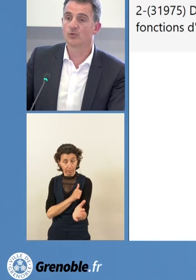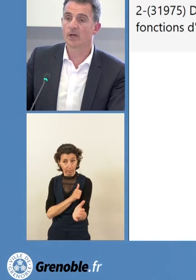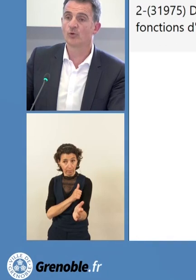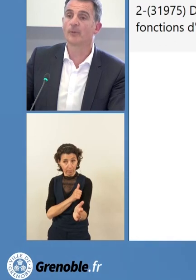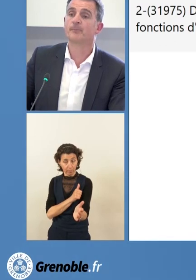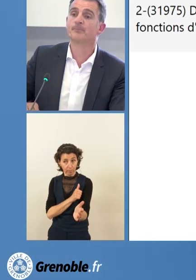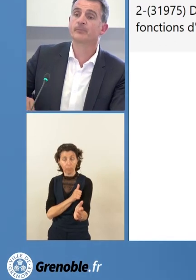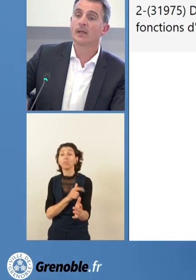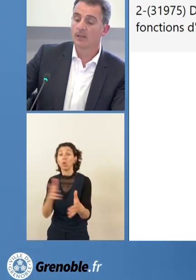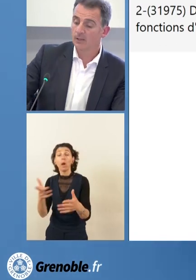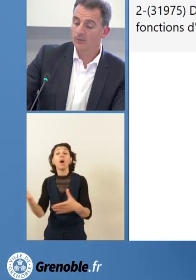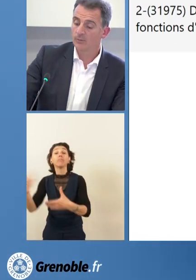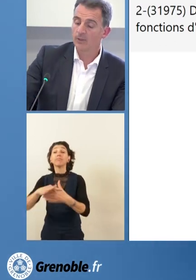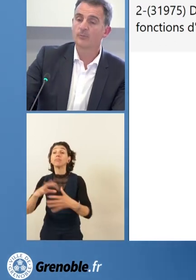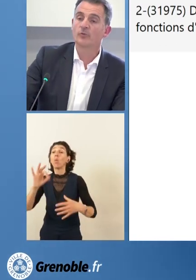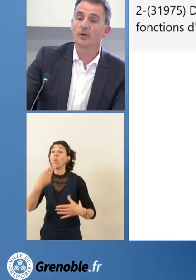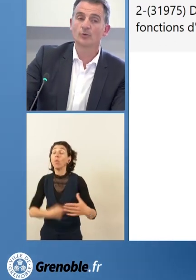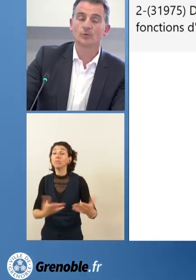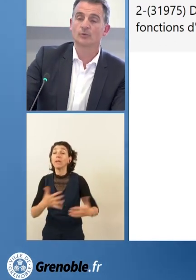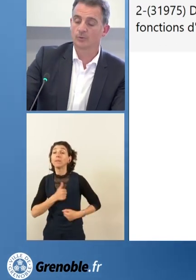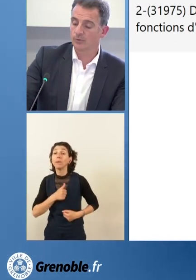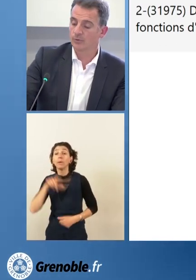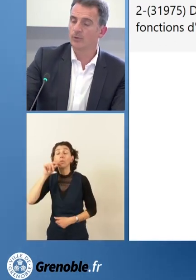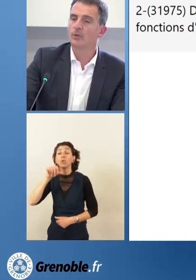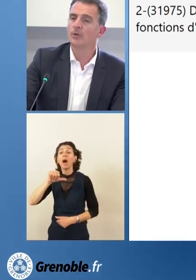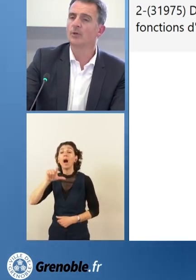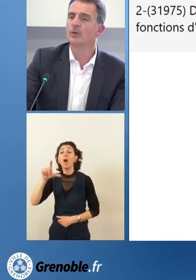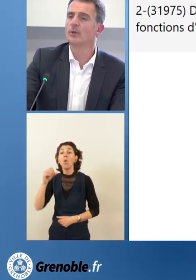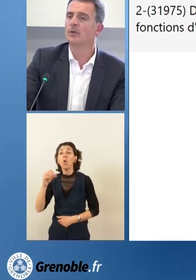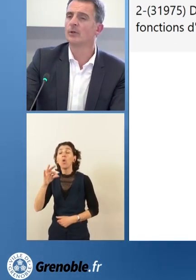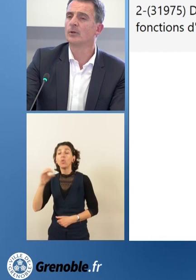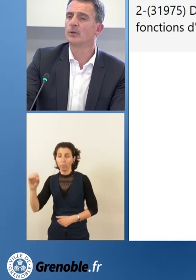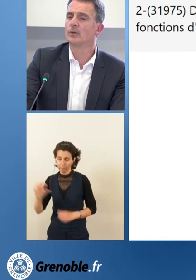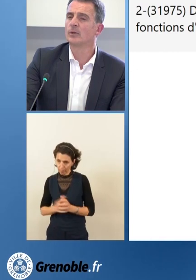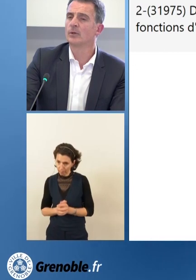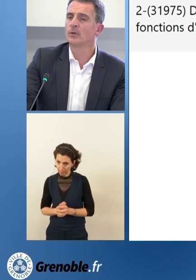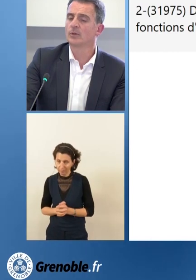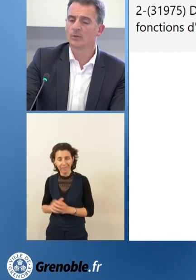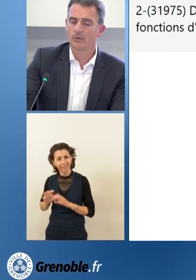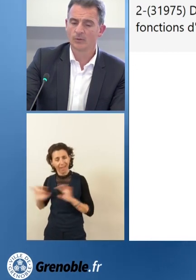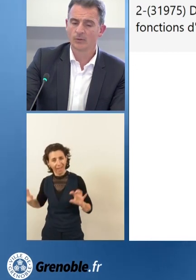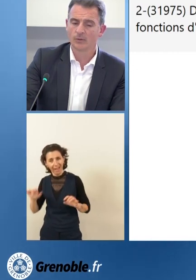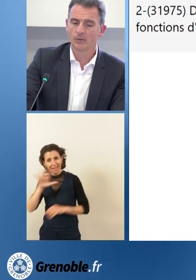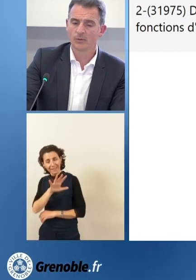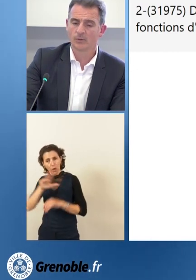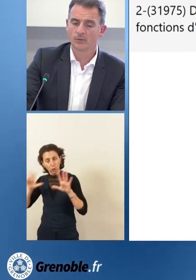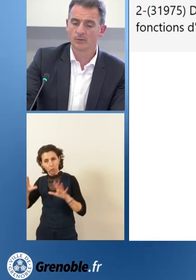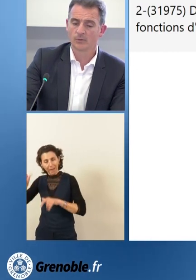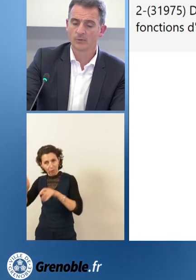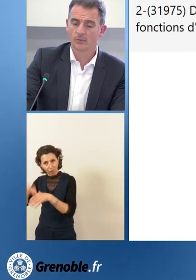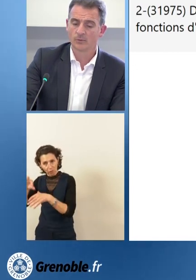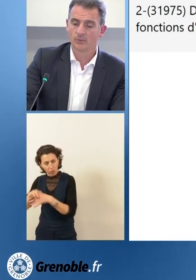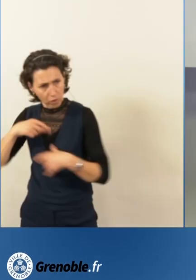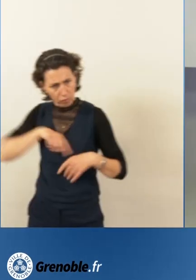anouche agobbian oui monsieur aloto oui simplement Monsieur le Maire il y a 58 votants on est 59 c'est simplement pour savoir j'ai peut-être